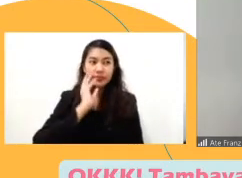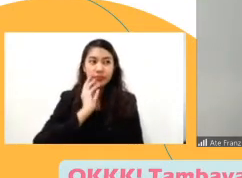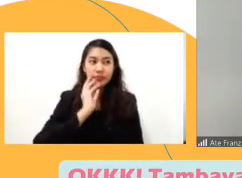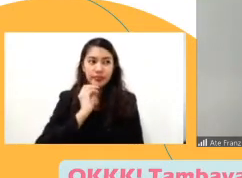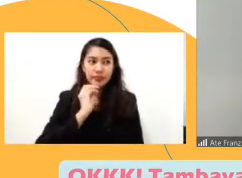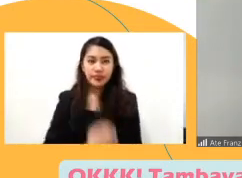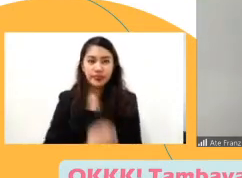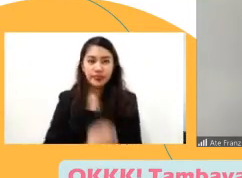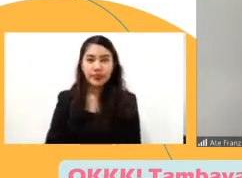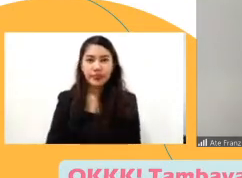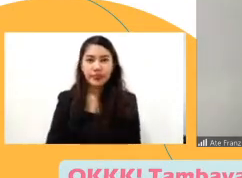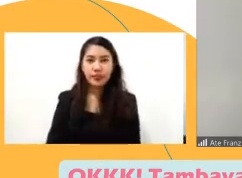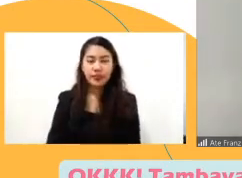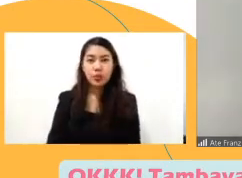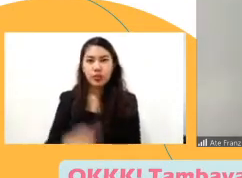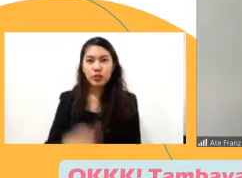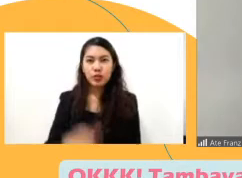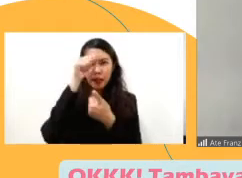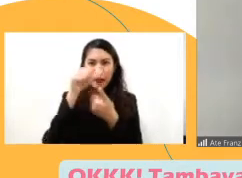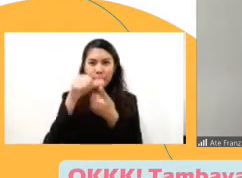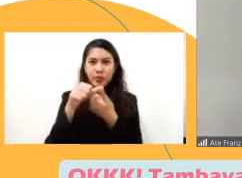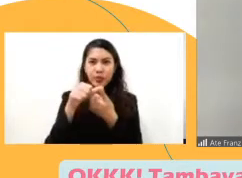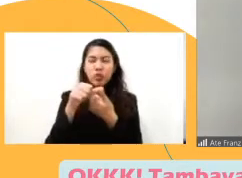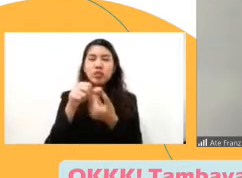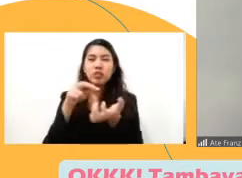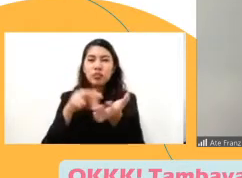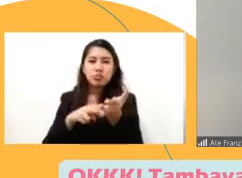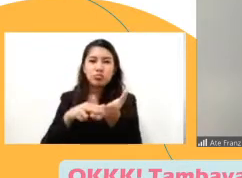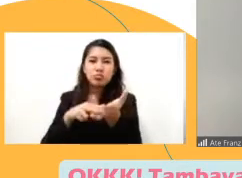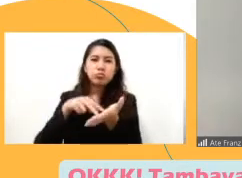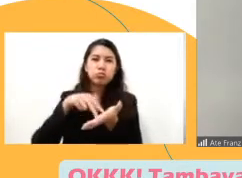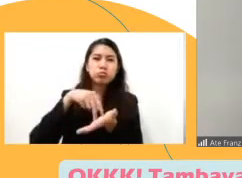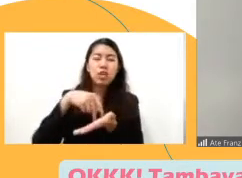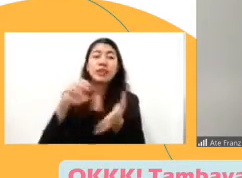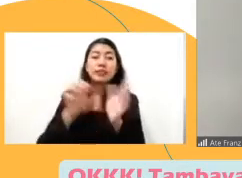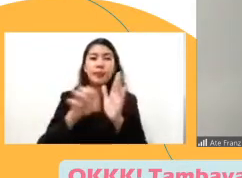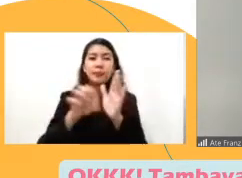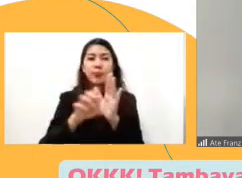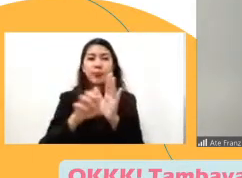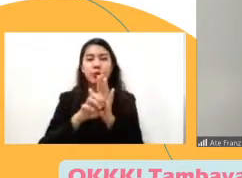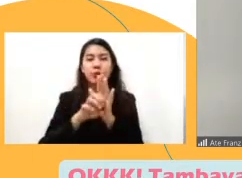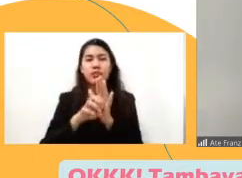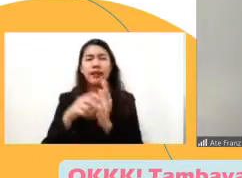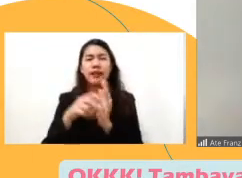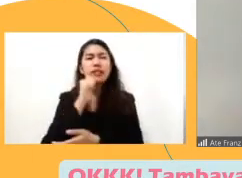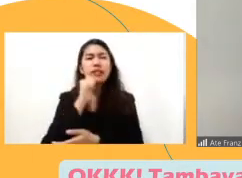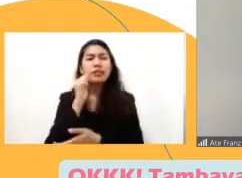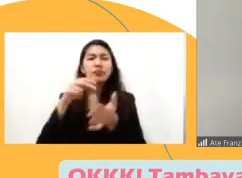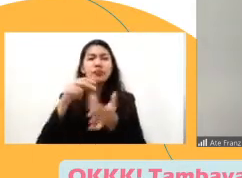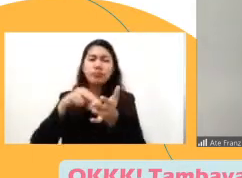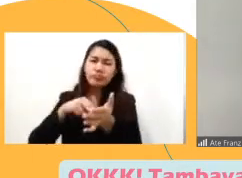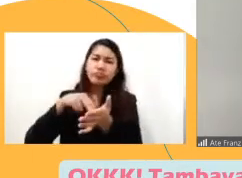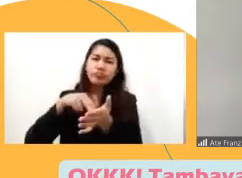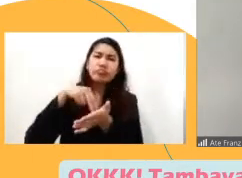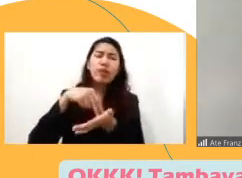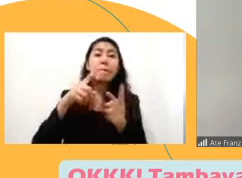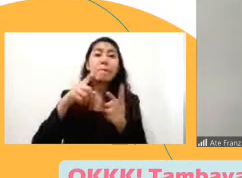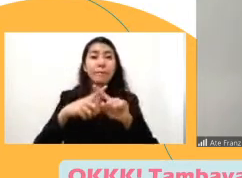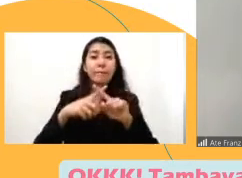nagbabalik alaala sa ating pagbangon, no? Araw-araw bumabangon tayo pero mas malalim yung gusto